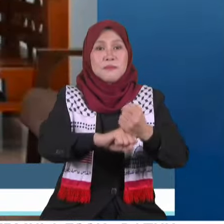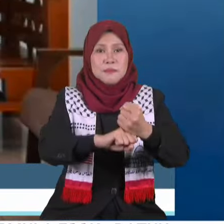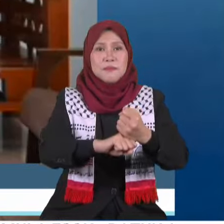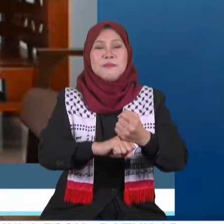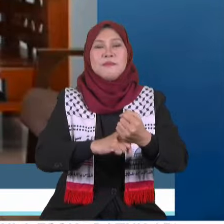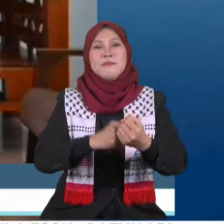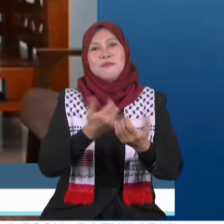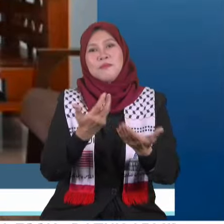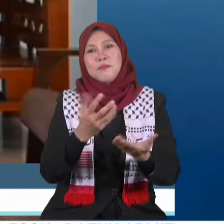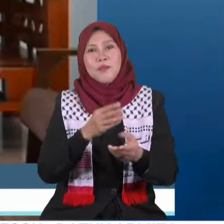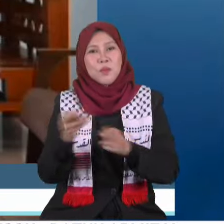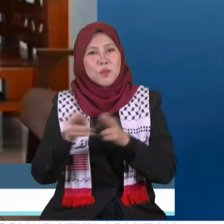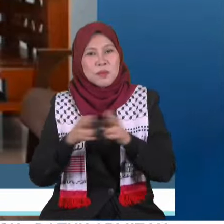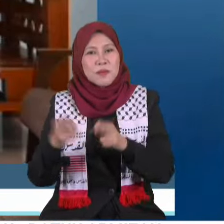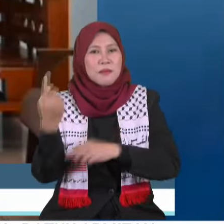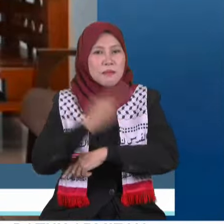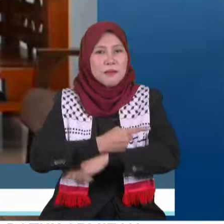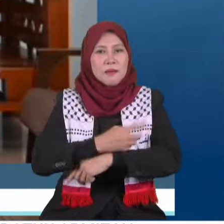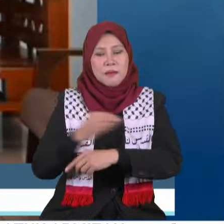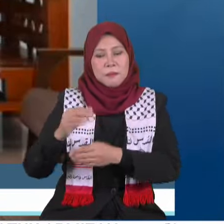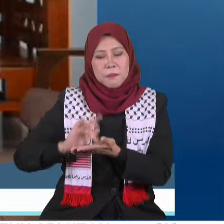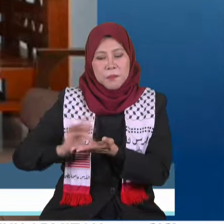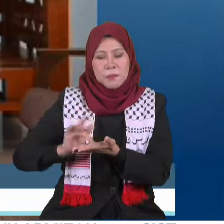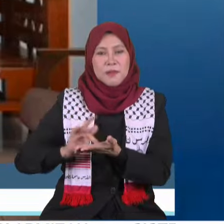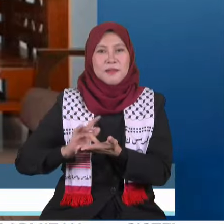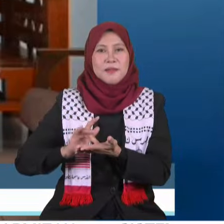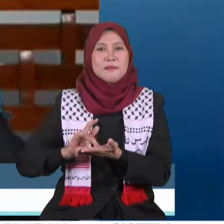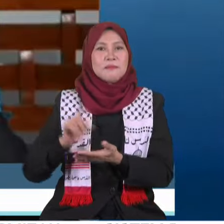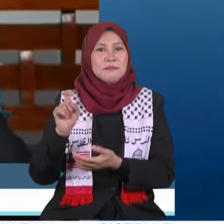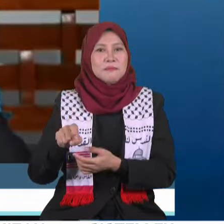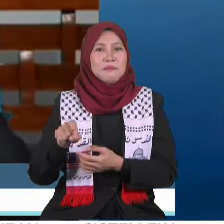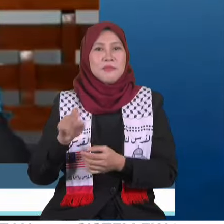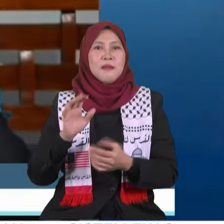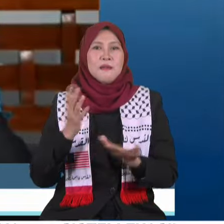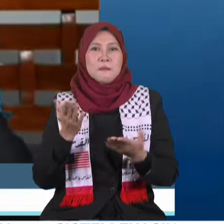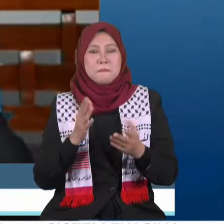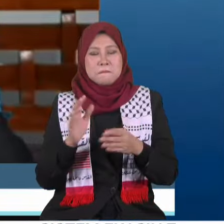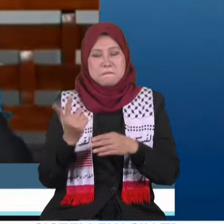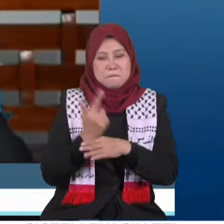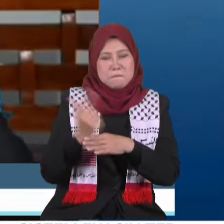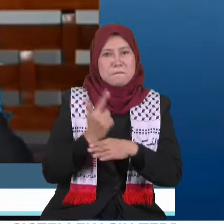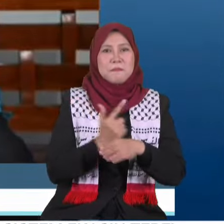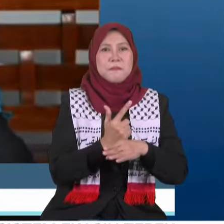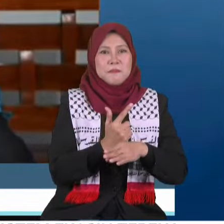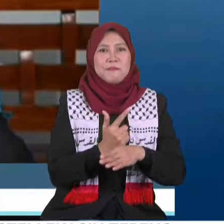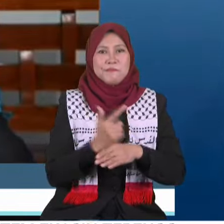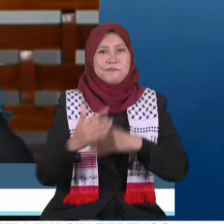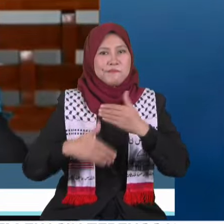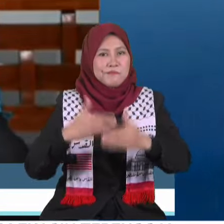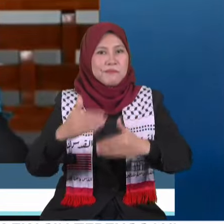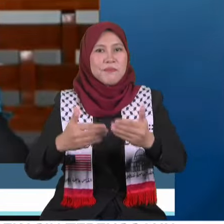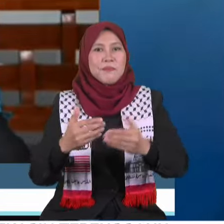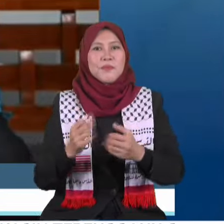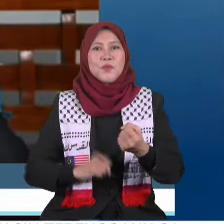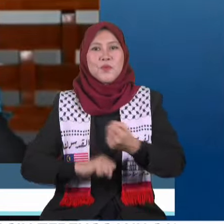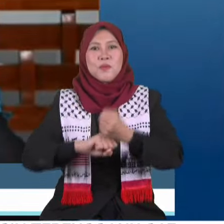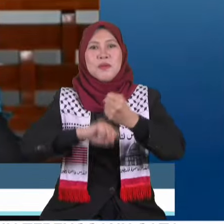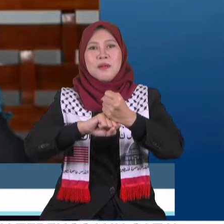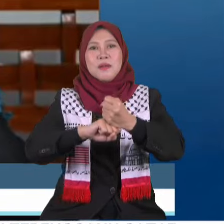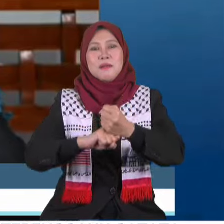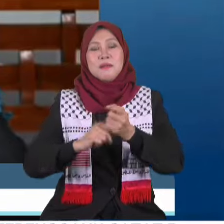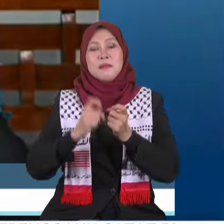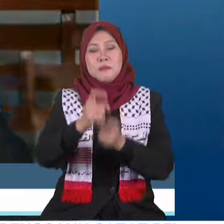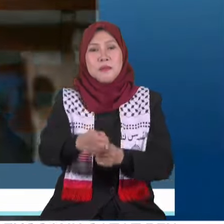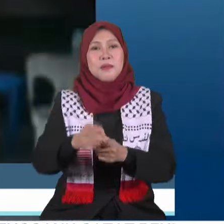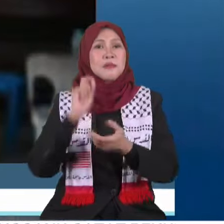harian dan perubatannya yang kini memerlukan rawatan fisioterapi secara berkala. Sumbangan disampaikan oleh Setiausaha Politik Perdana